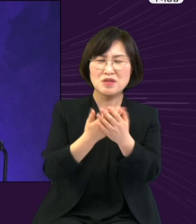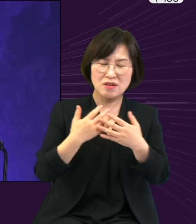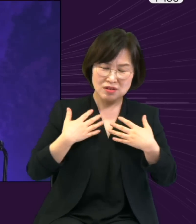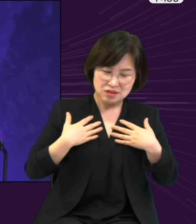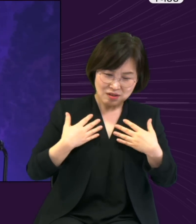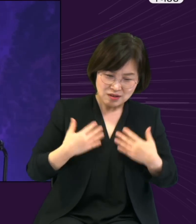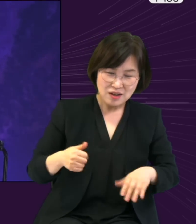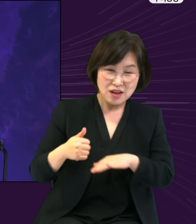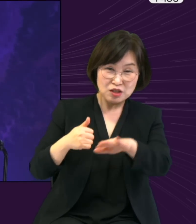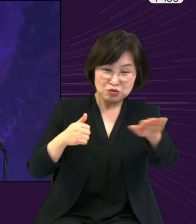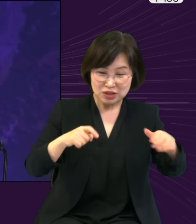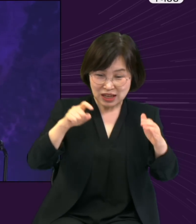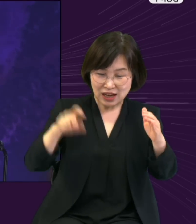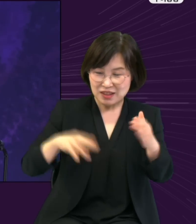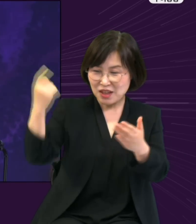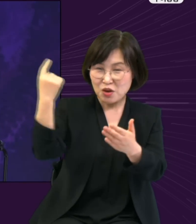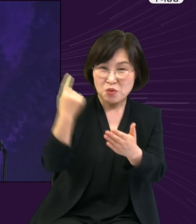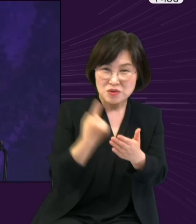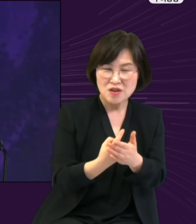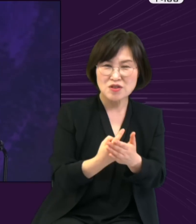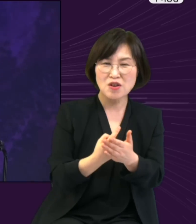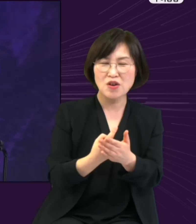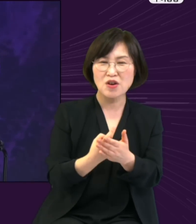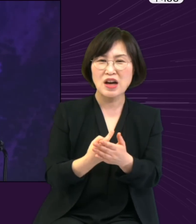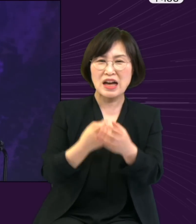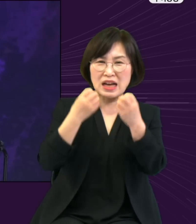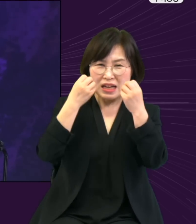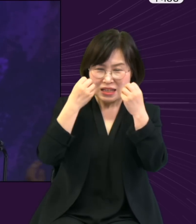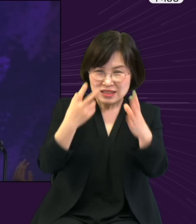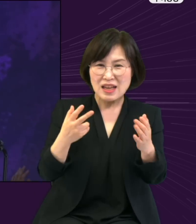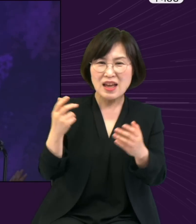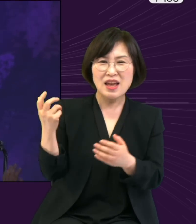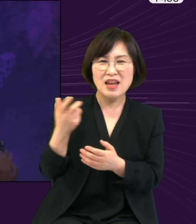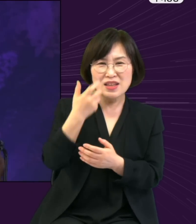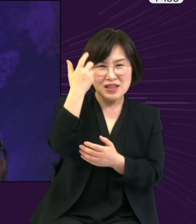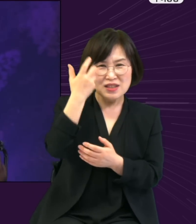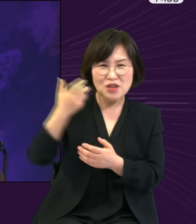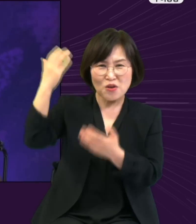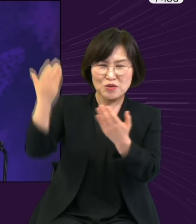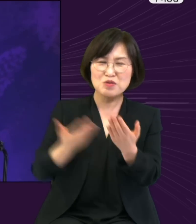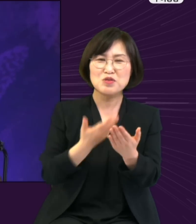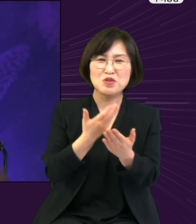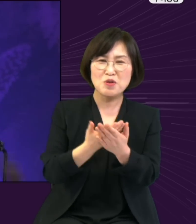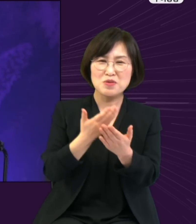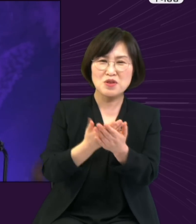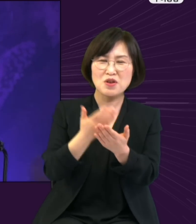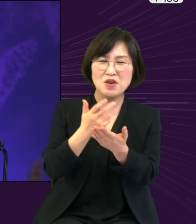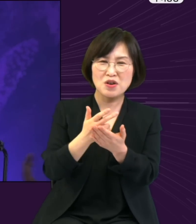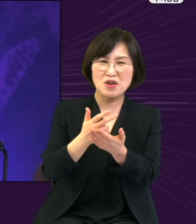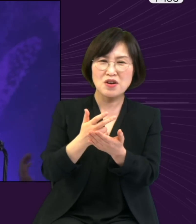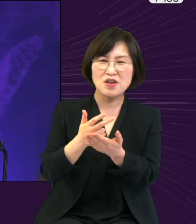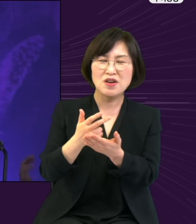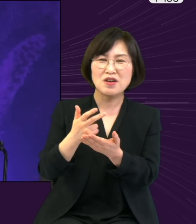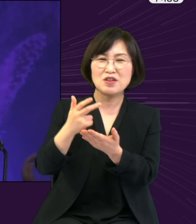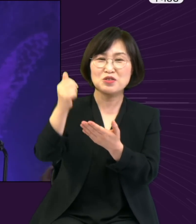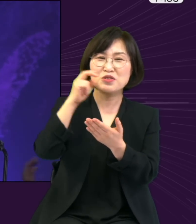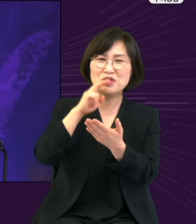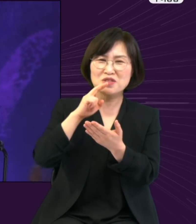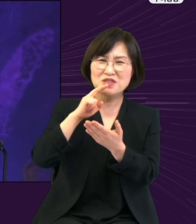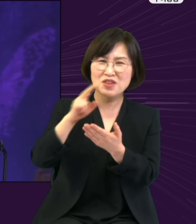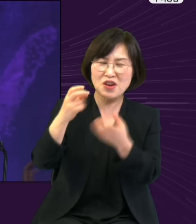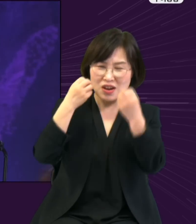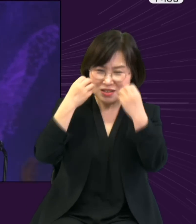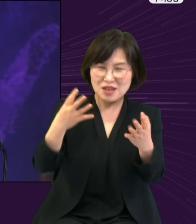가운데 오셔서 주님 새를 행하여 주시옵소서 주님 새를 행하여